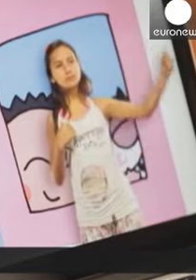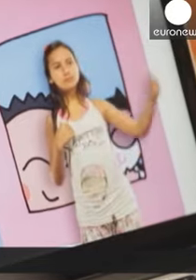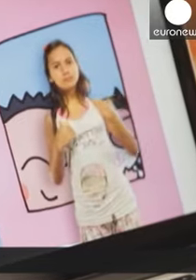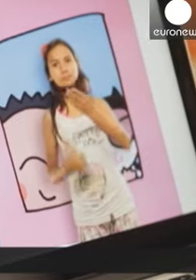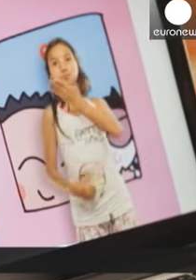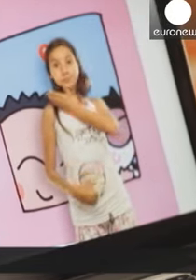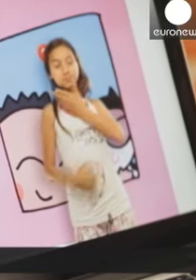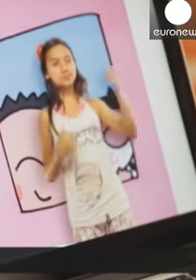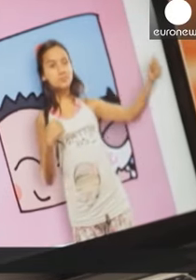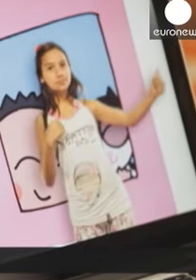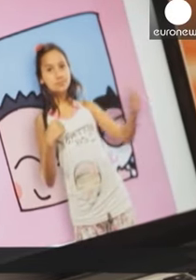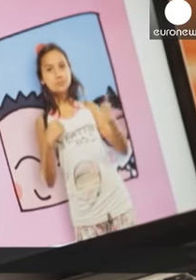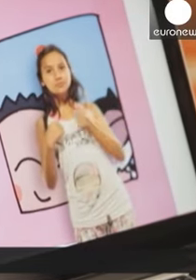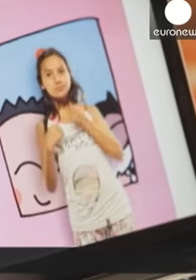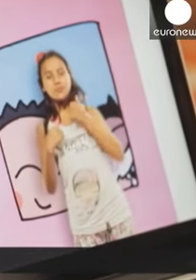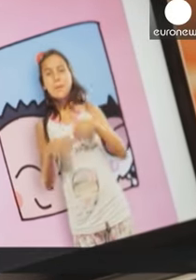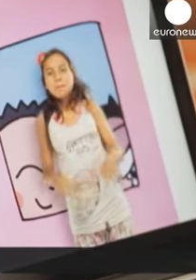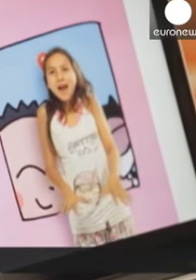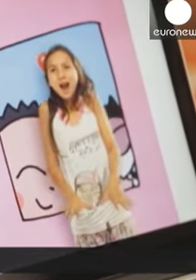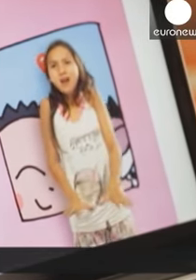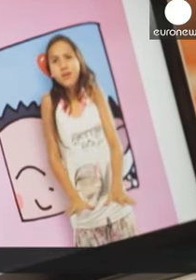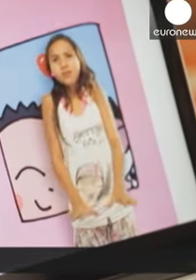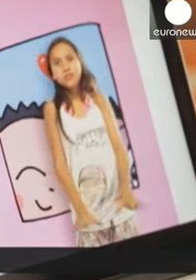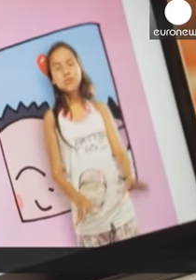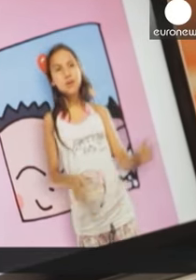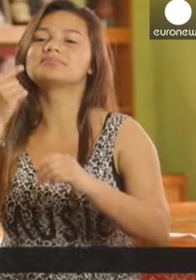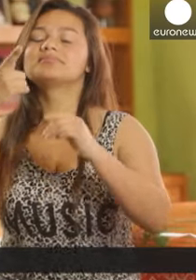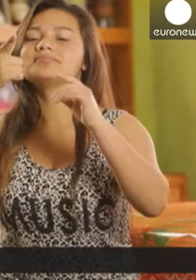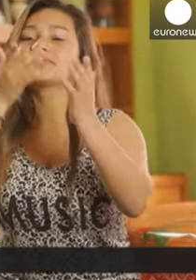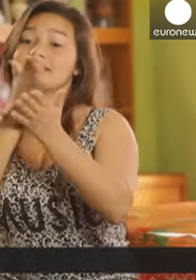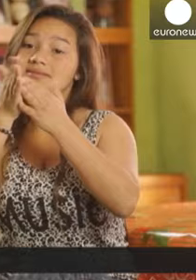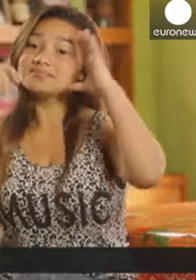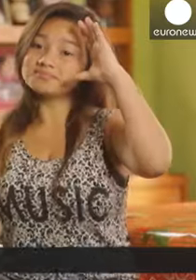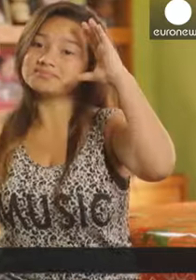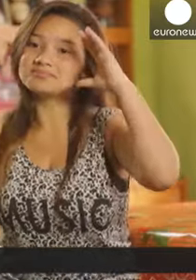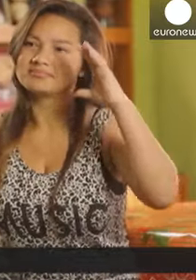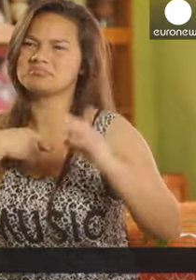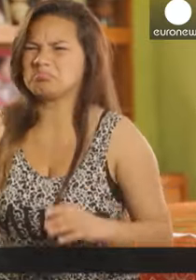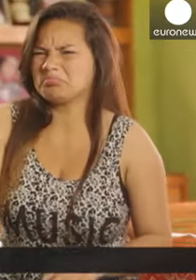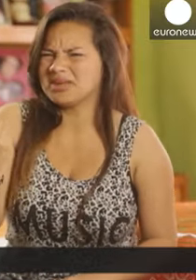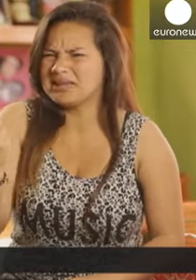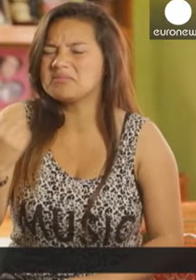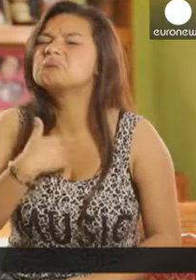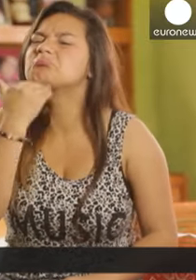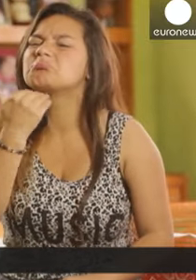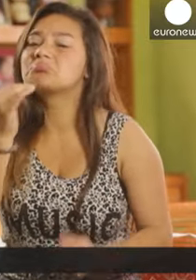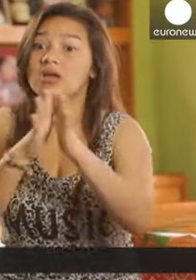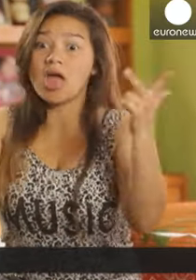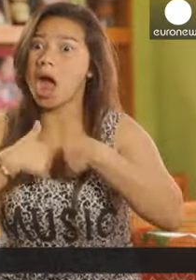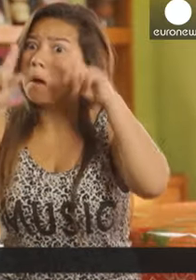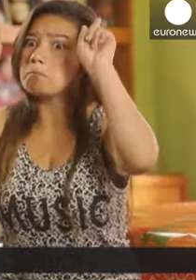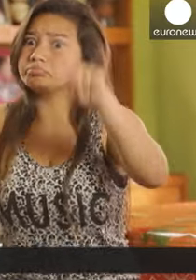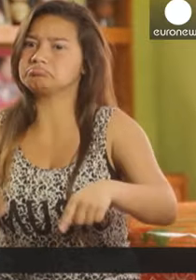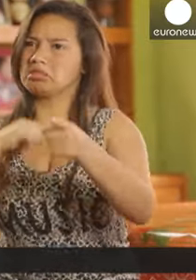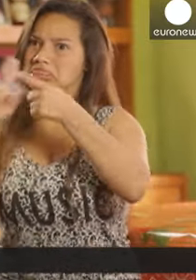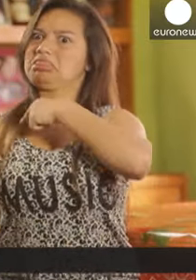Entonces, Federico se acercó, dijo, miau. Quando mi hanno convocato per registrare i videolibri